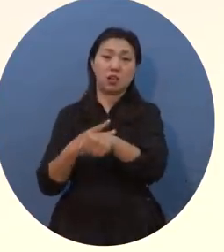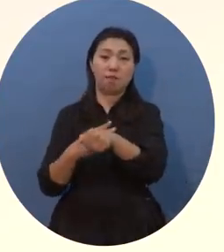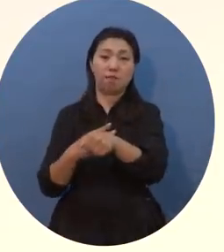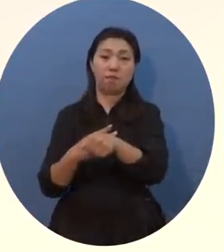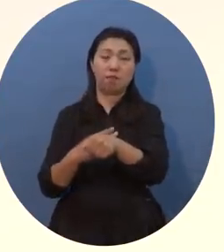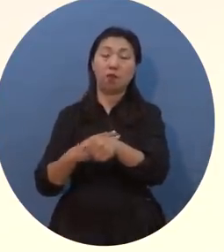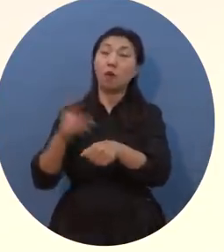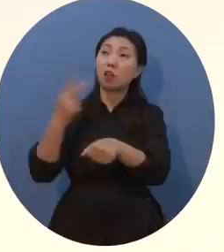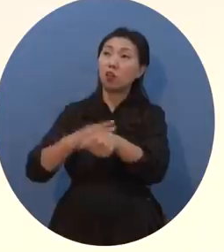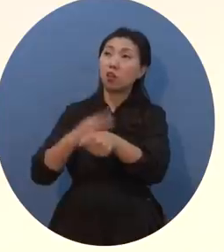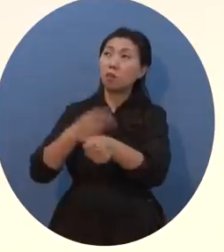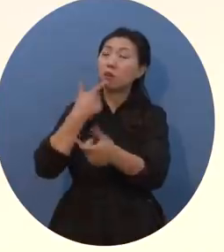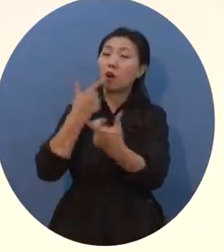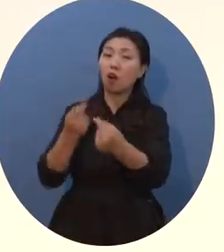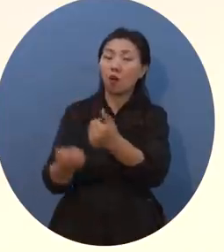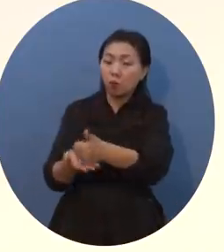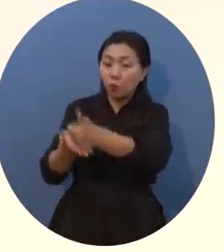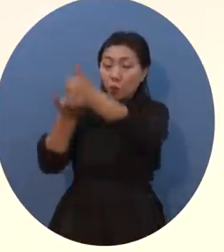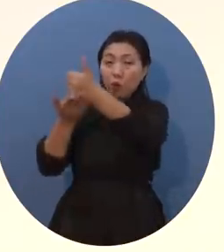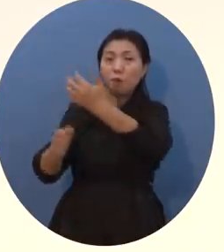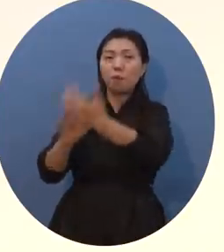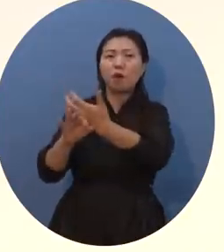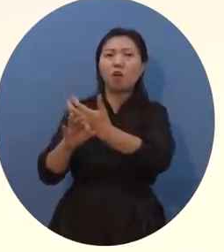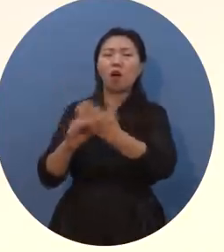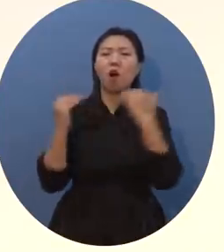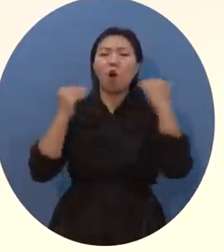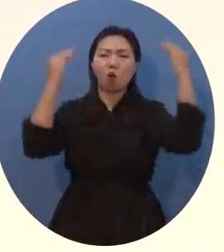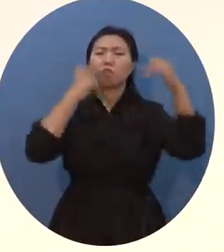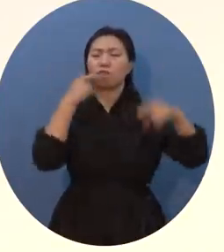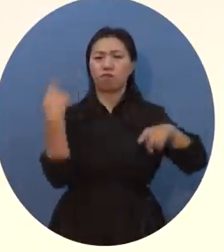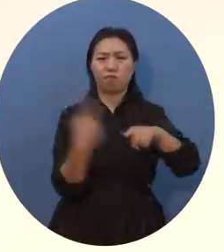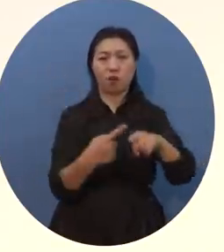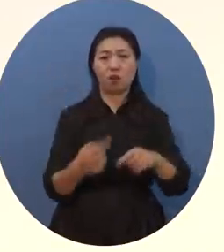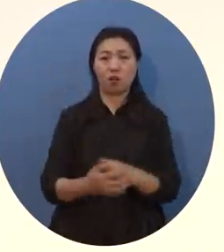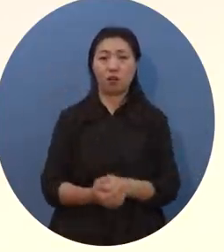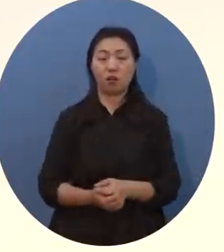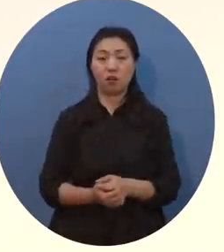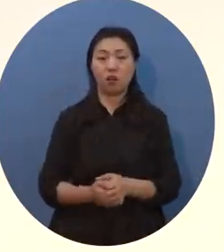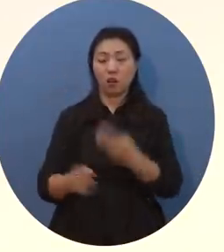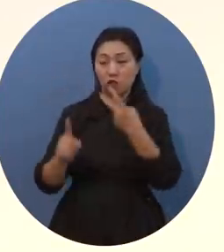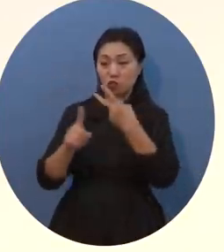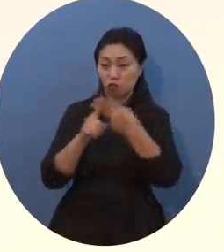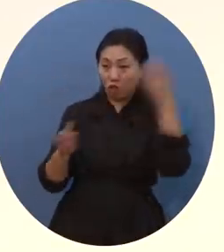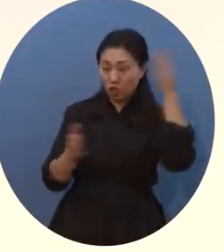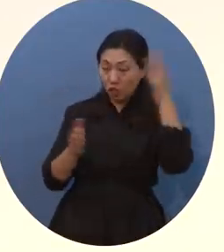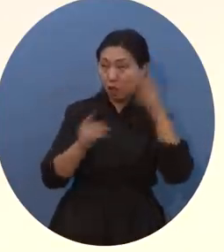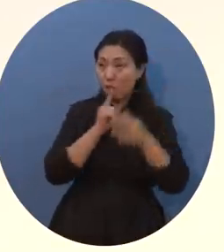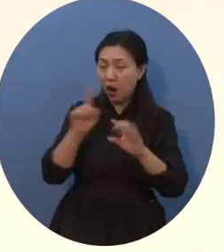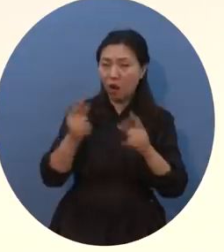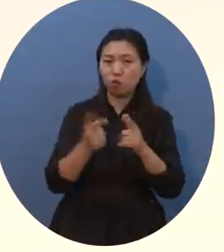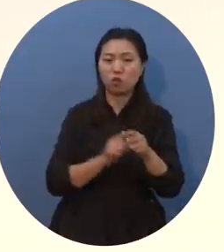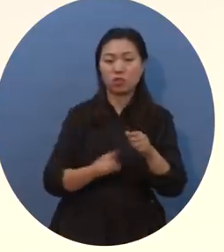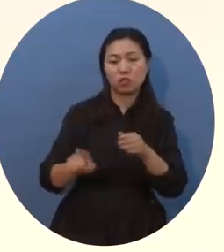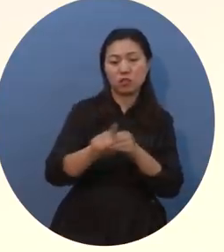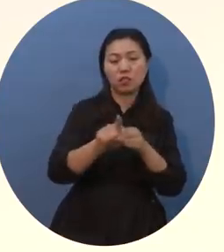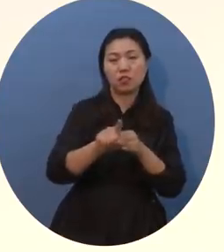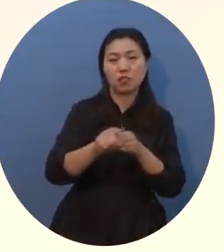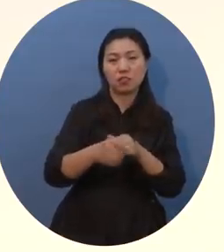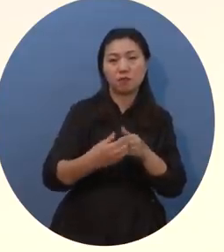대우를 해버리면 금방 어른이 돼버려요. 그래서 우리는 학생이라고 안 부르고 중학생이라고 안 부르고 리더라고 불러요.